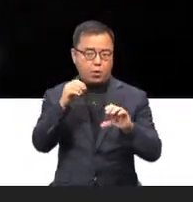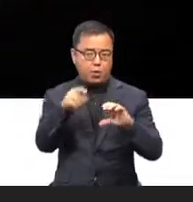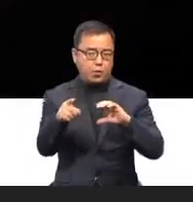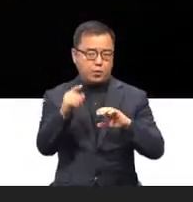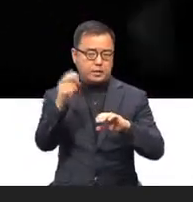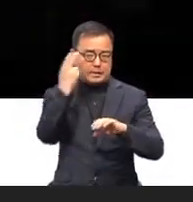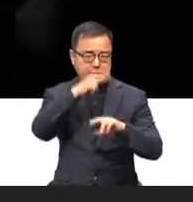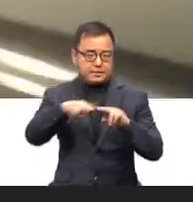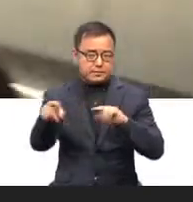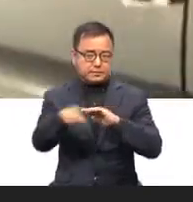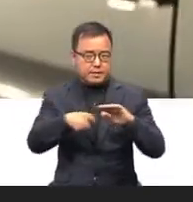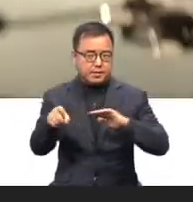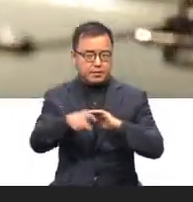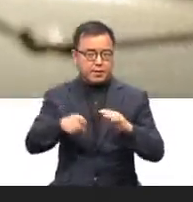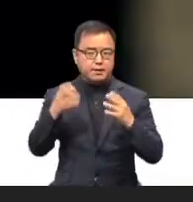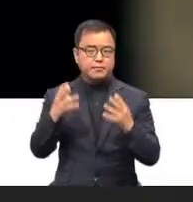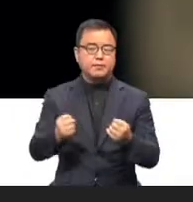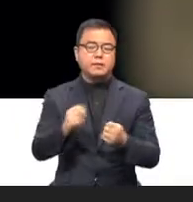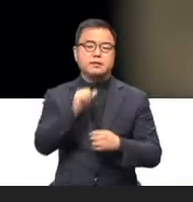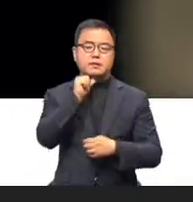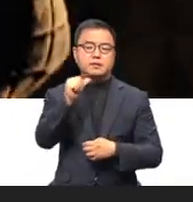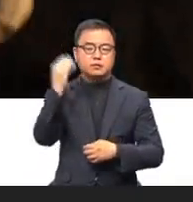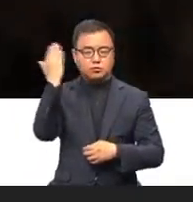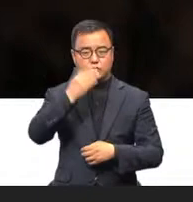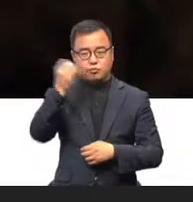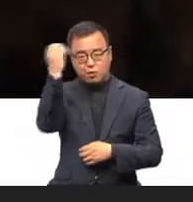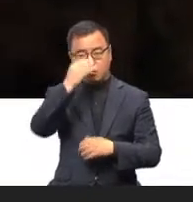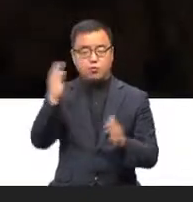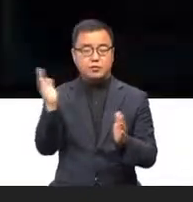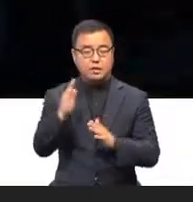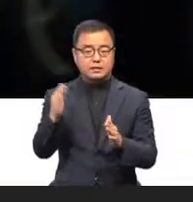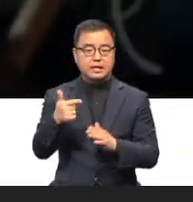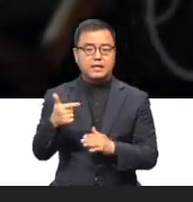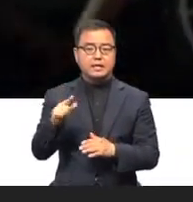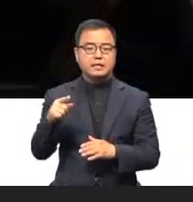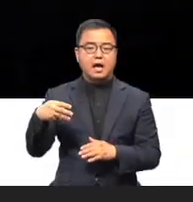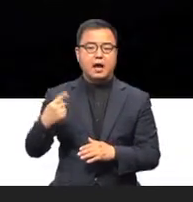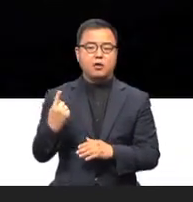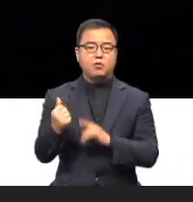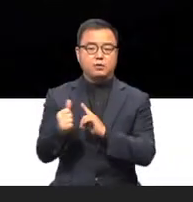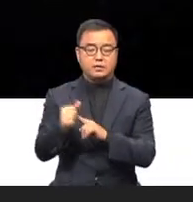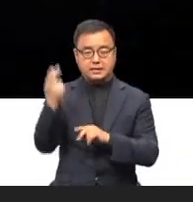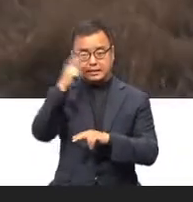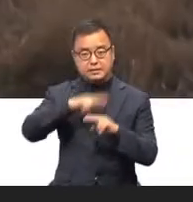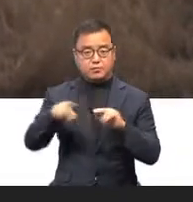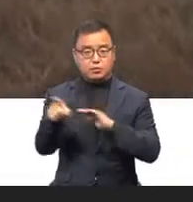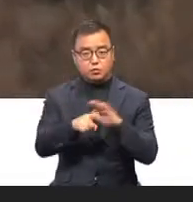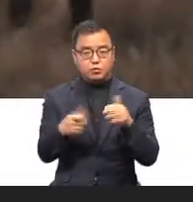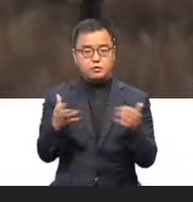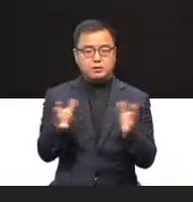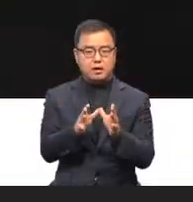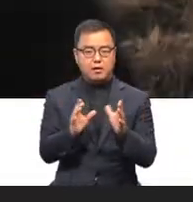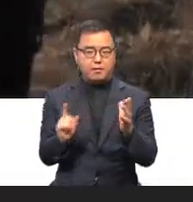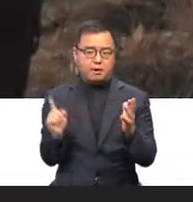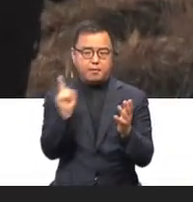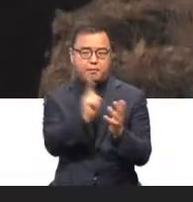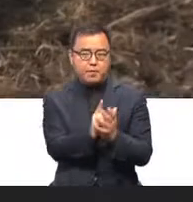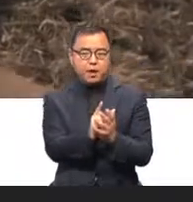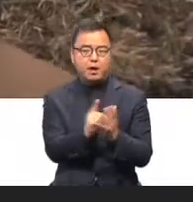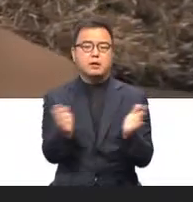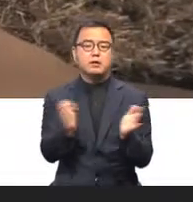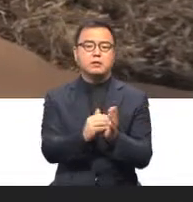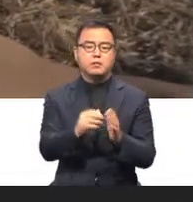하는데요 주인공인 가난하고 순진한 고등학생 난로는 여러가지 이유로 기름도 2길 당해 가담하게 됩니다